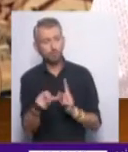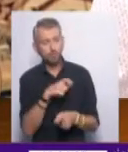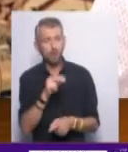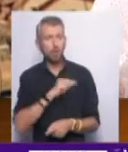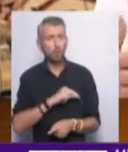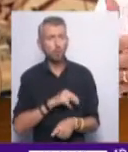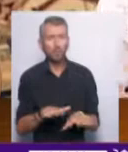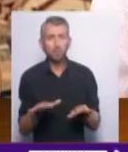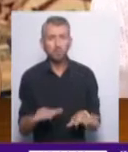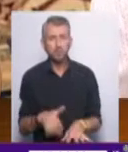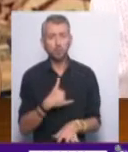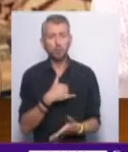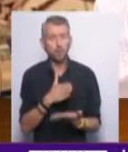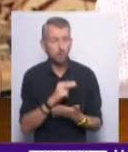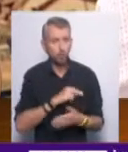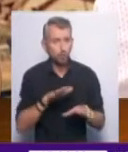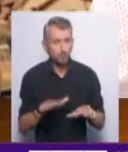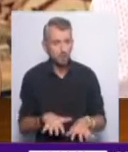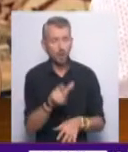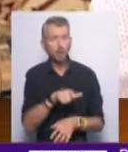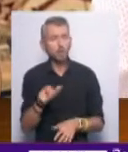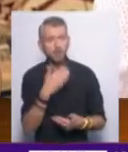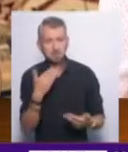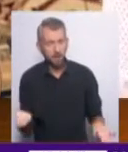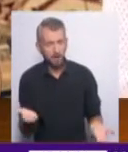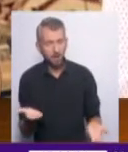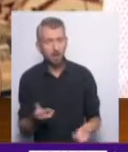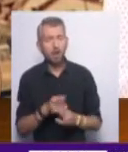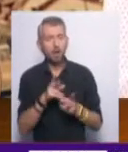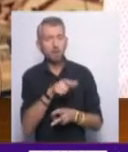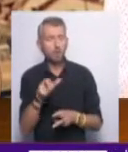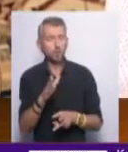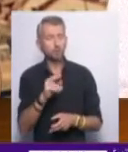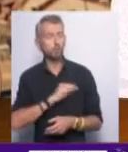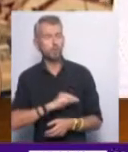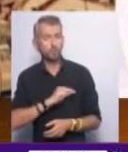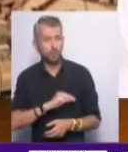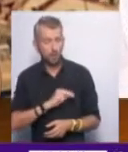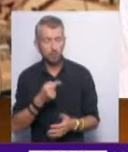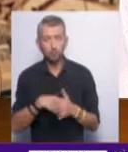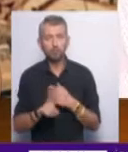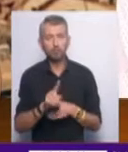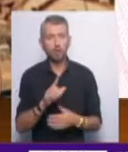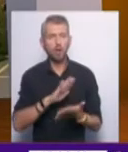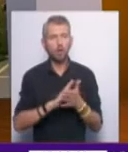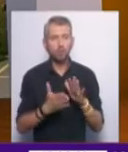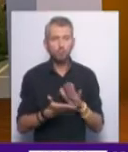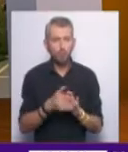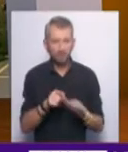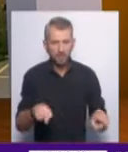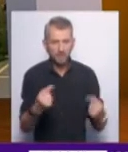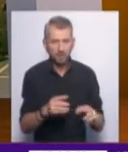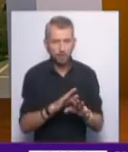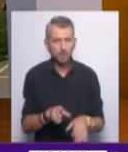робочих місць? У нас є робочі місця, людей нема. А як люди будуть працювати? Тому що умови ви не створили.